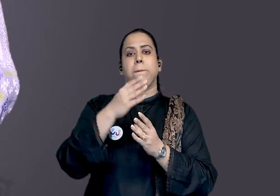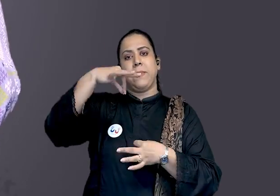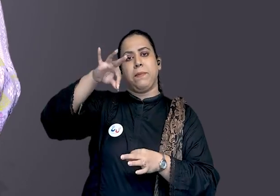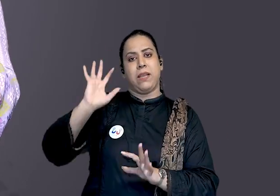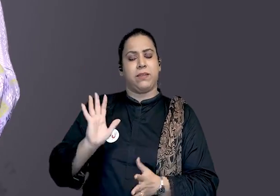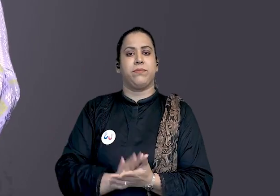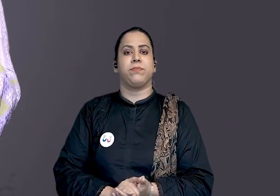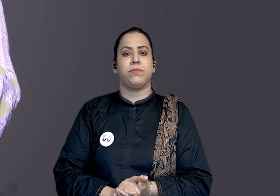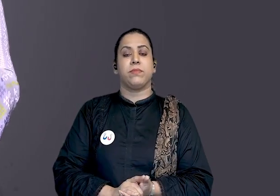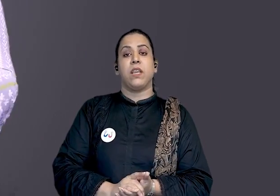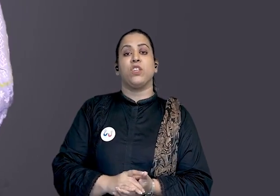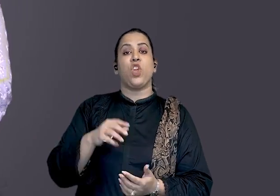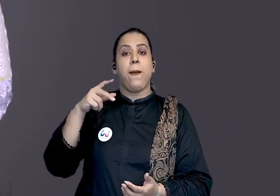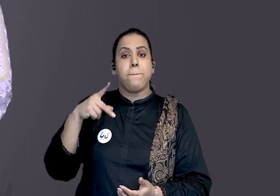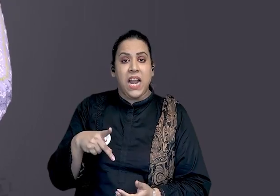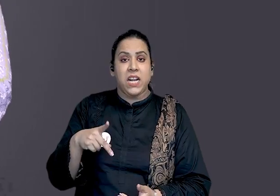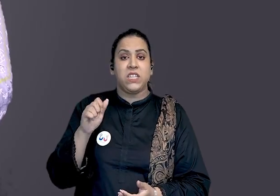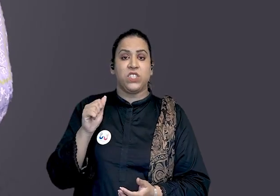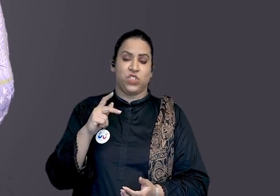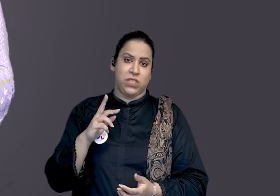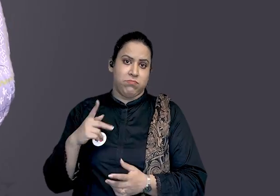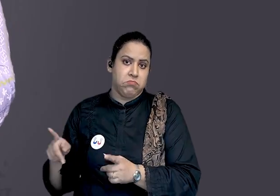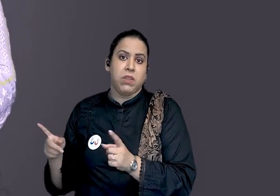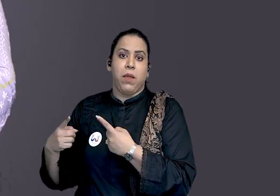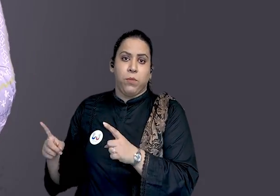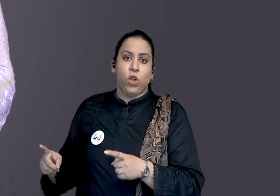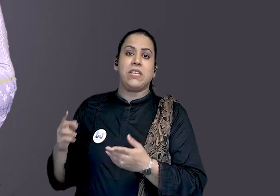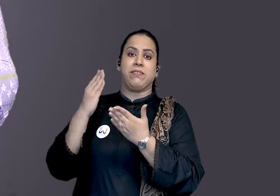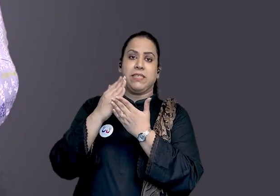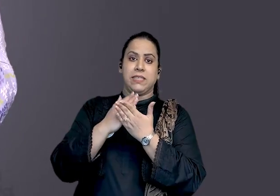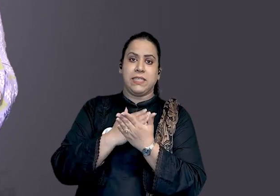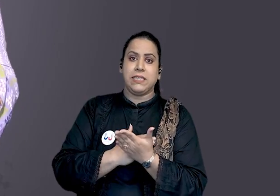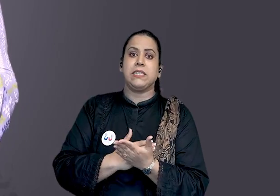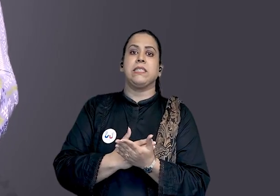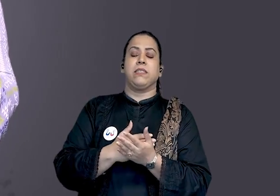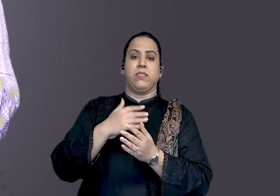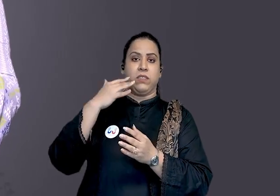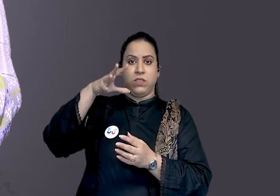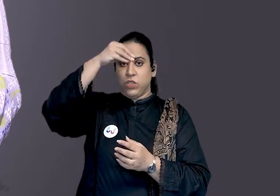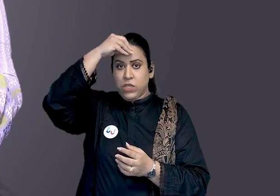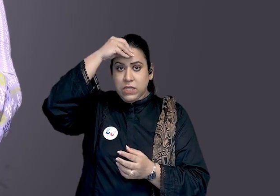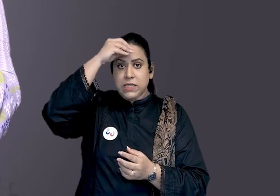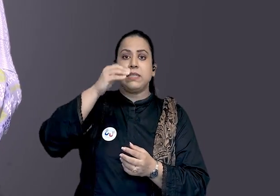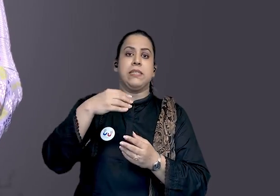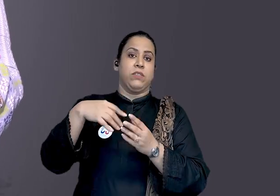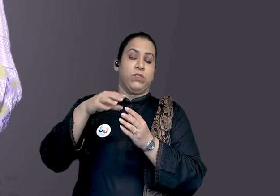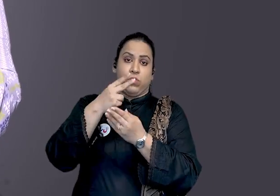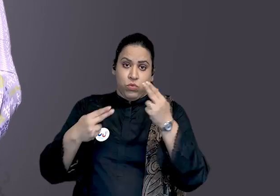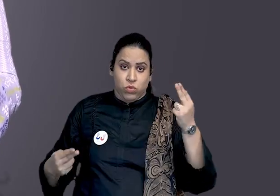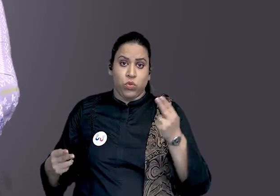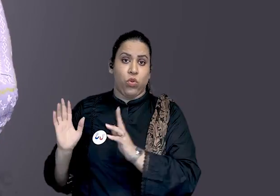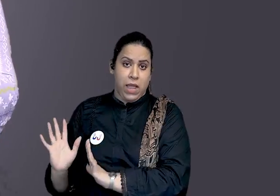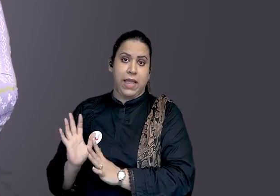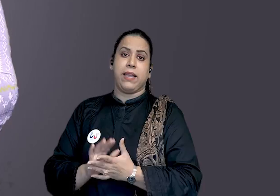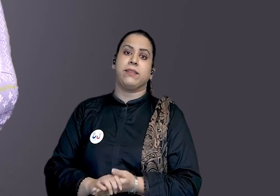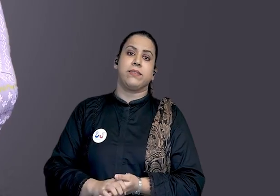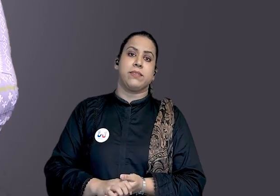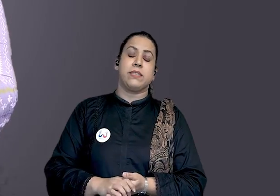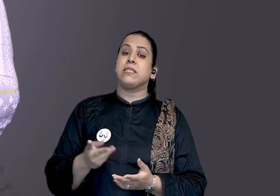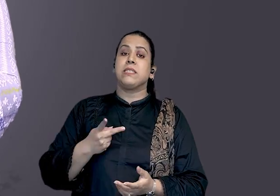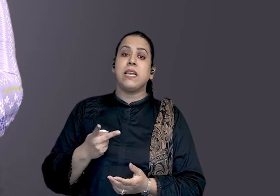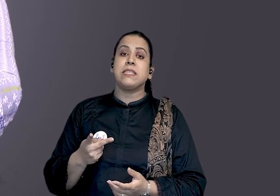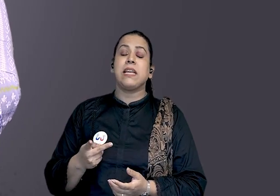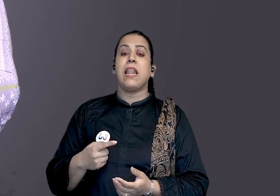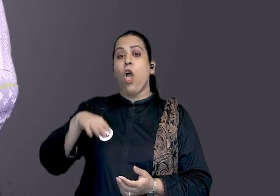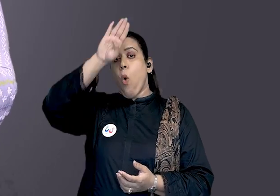ہوں تو وہ مغل دور کے حوالے سے جو جائیدادیں دی جاتی تھیں عمراء کو ان سے متعلق وہ